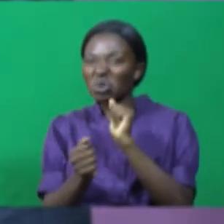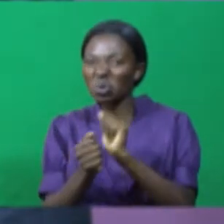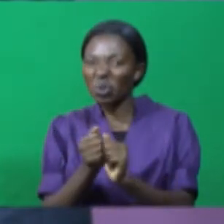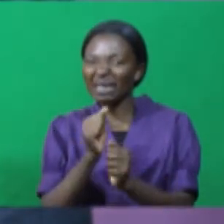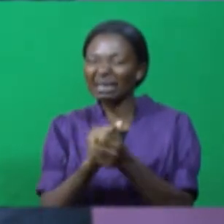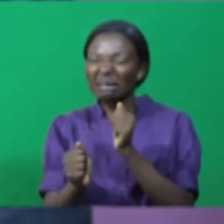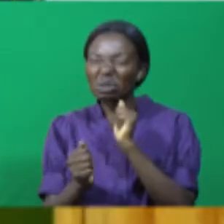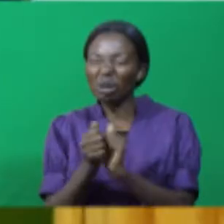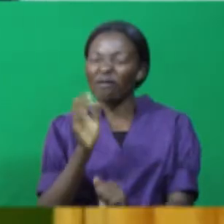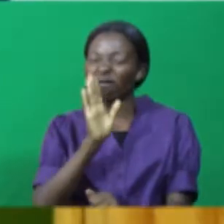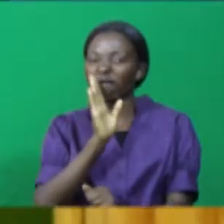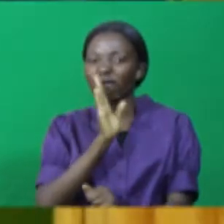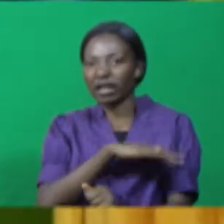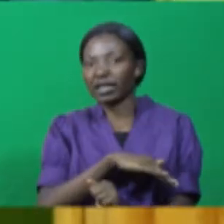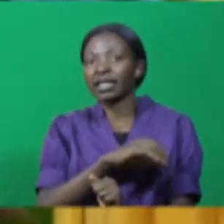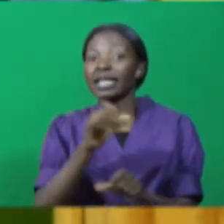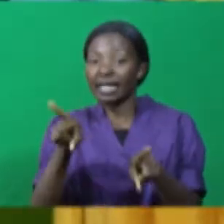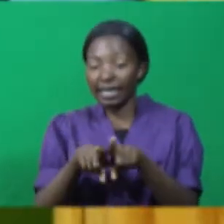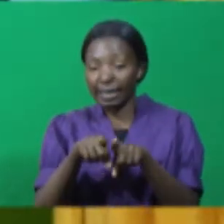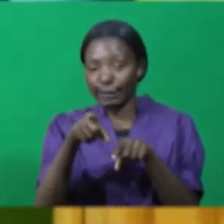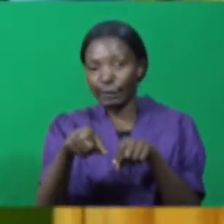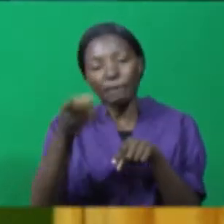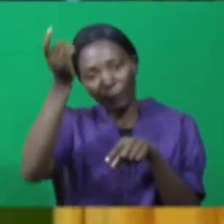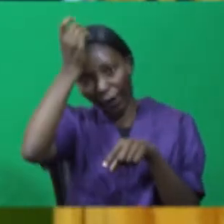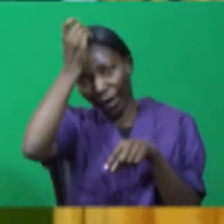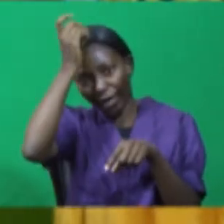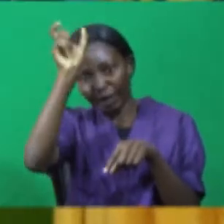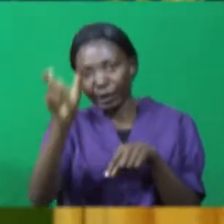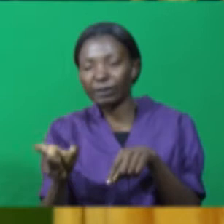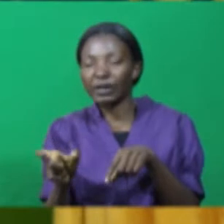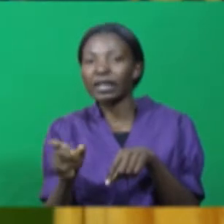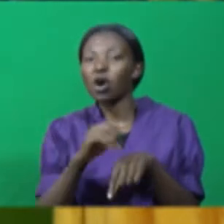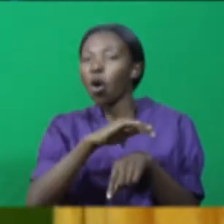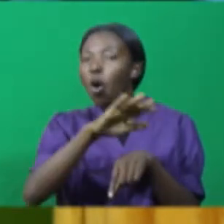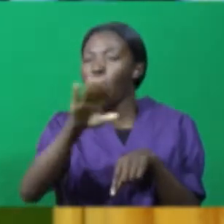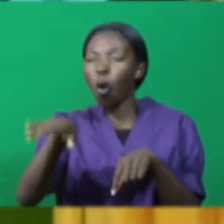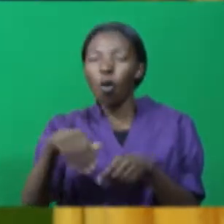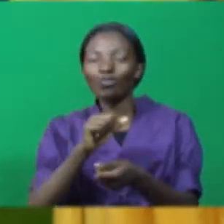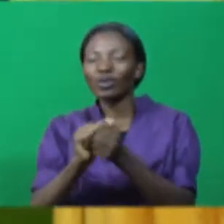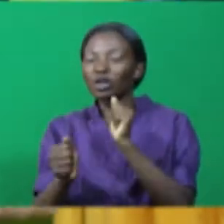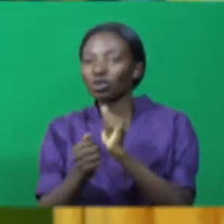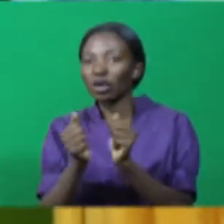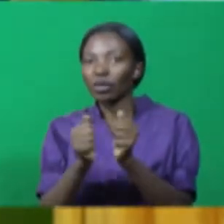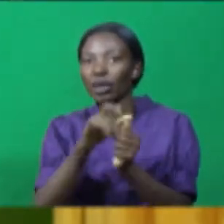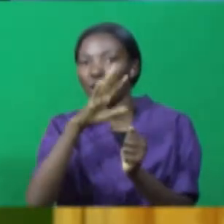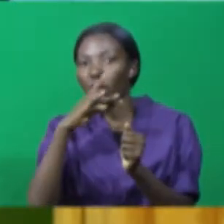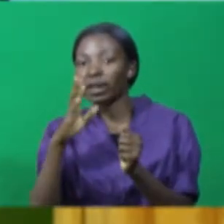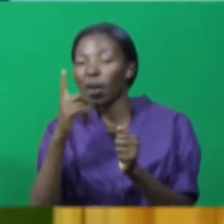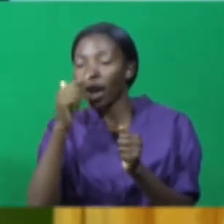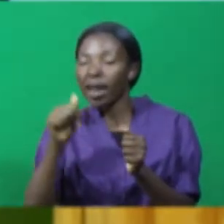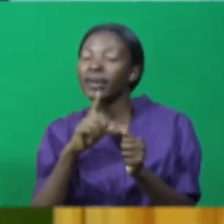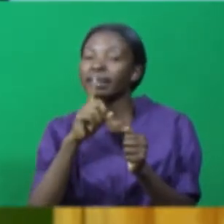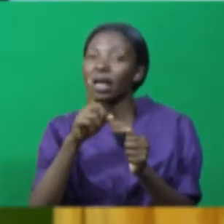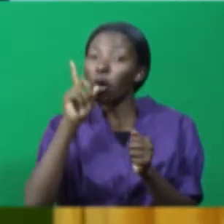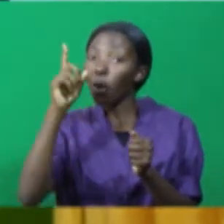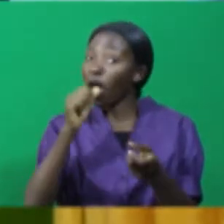zvinobva zvaoneka zvine mutsindo. Sezvakaitwa vaEgypti because vese vakabva vazara mugungwa. Pavakati ngatikonei Mwari ari